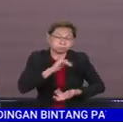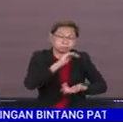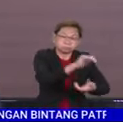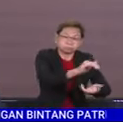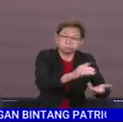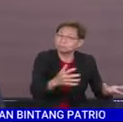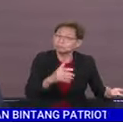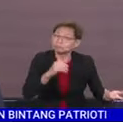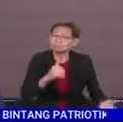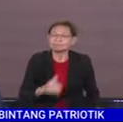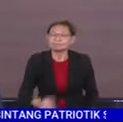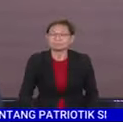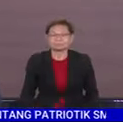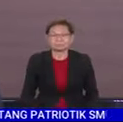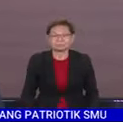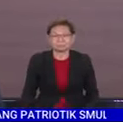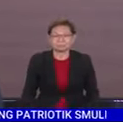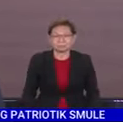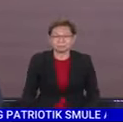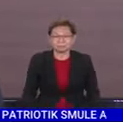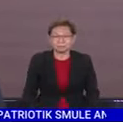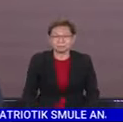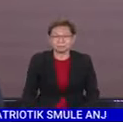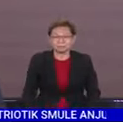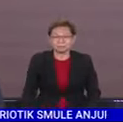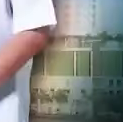produk-produk makanan.